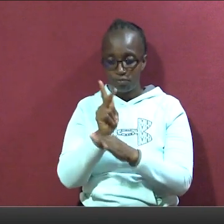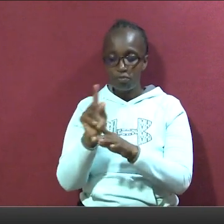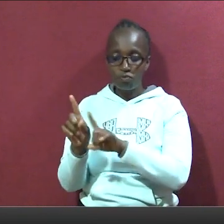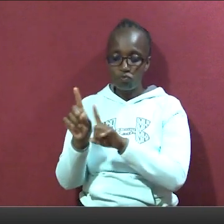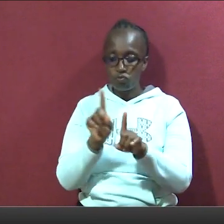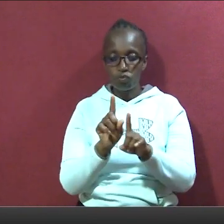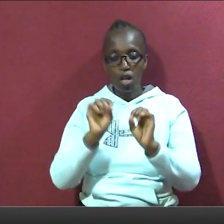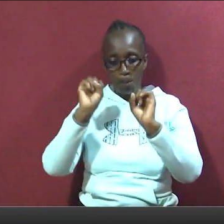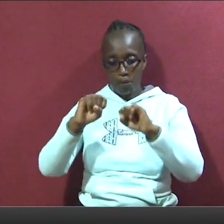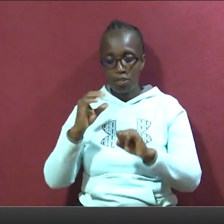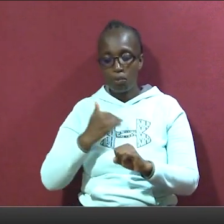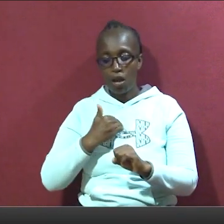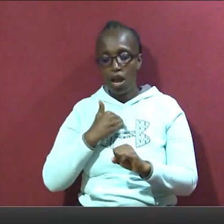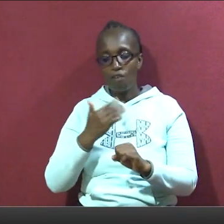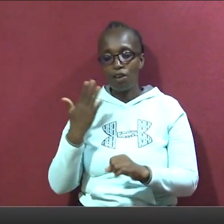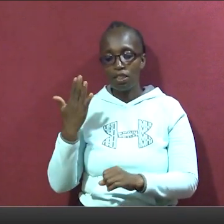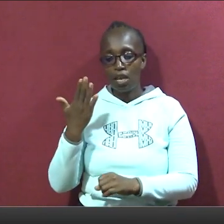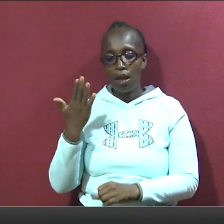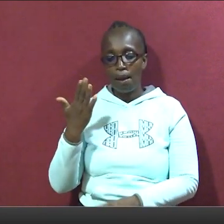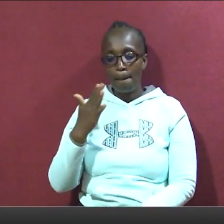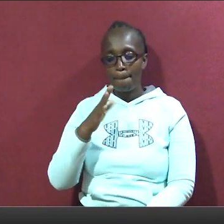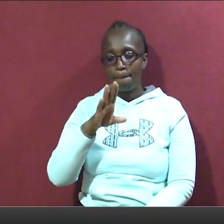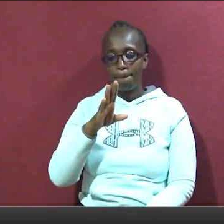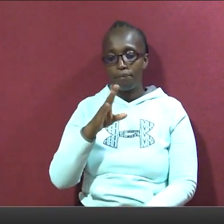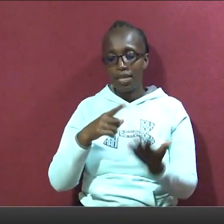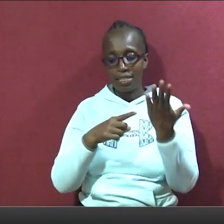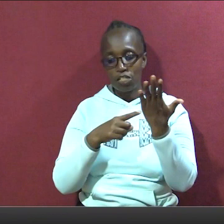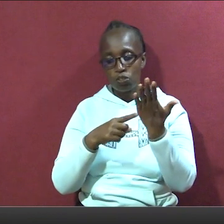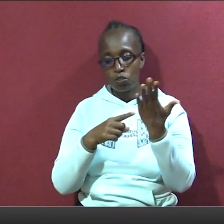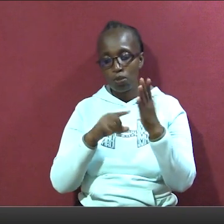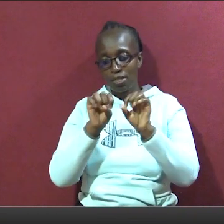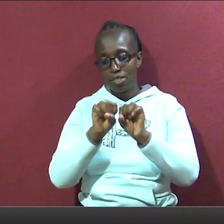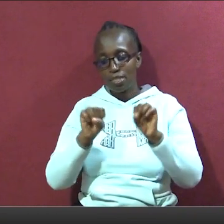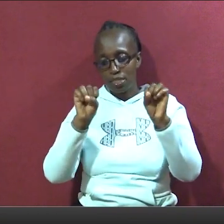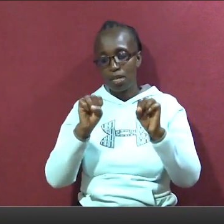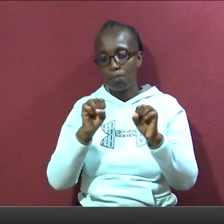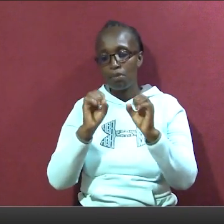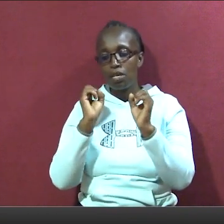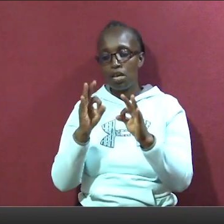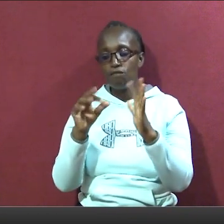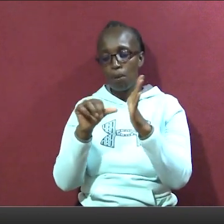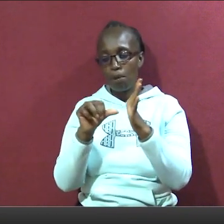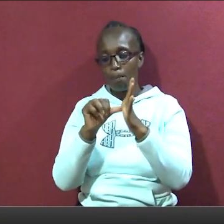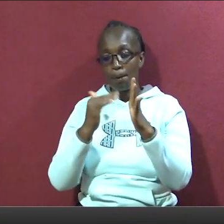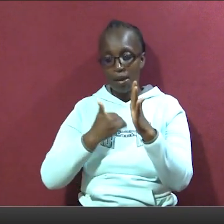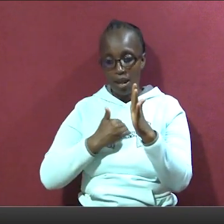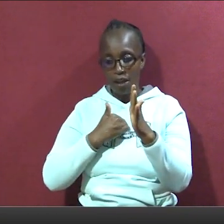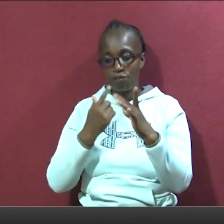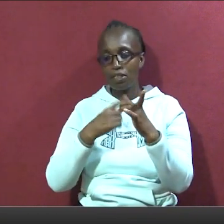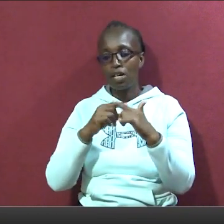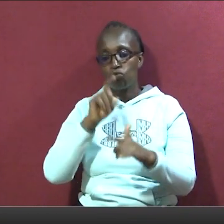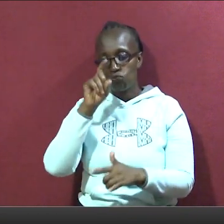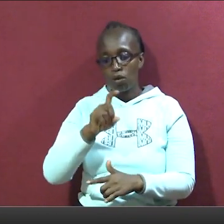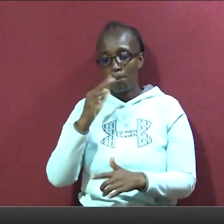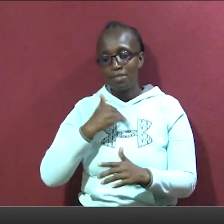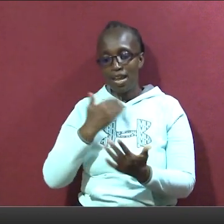ya karatasi ya kuweza kuweka, na pia tunaweza kuwa na ile backup ya ile digital, ili panapotokea